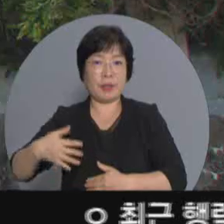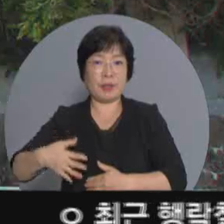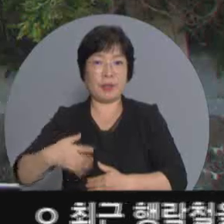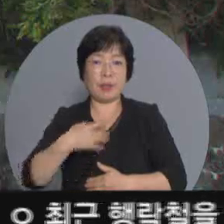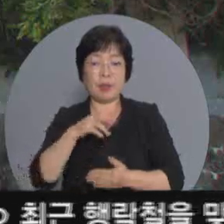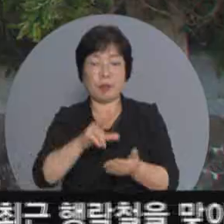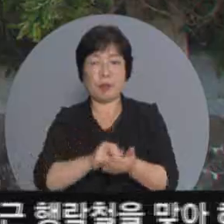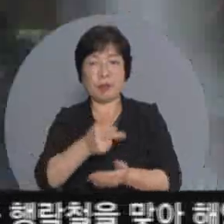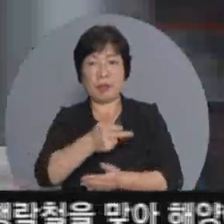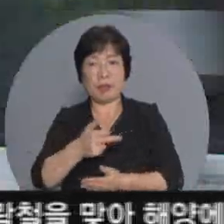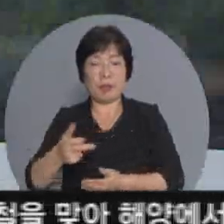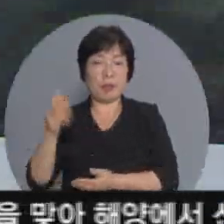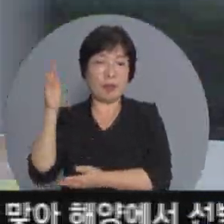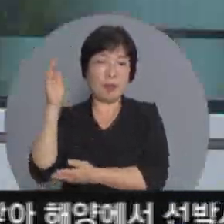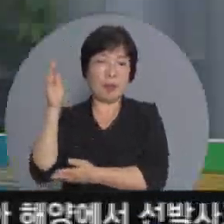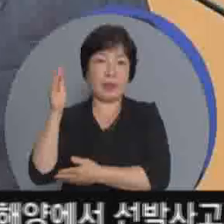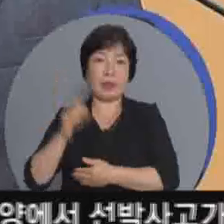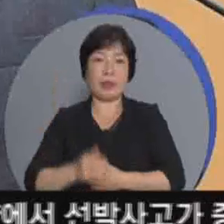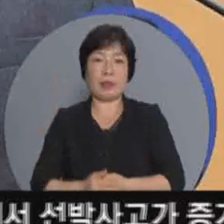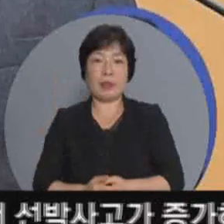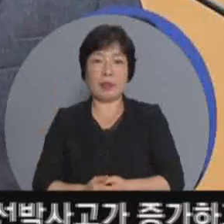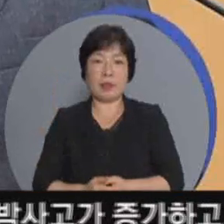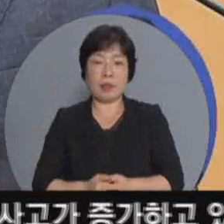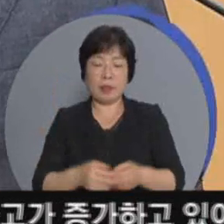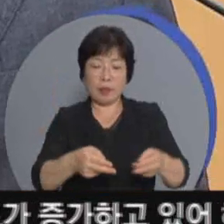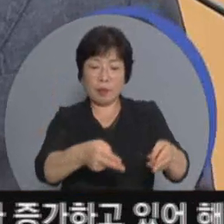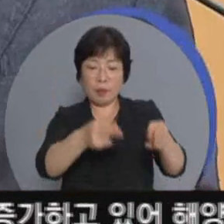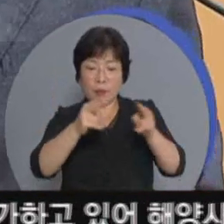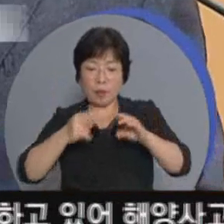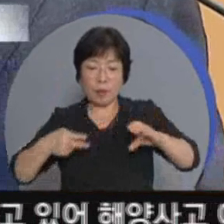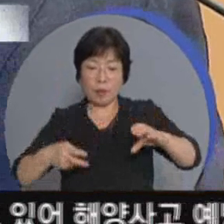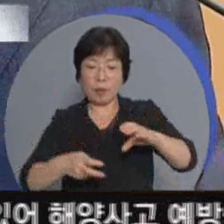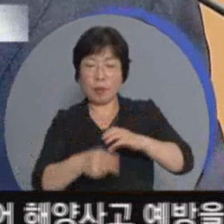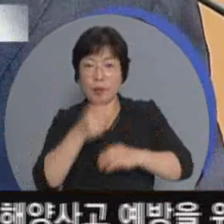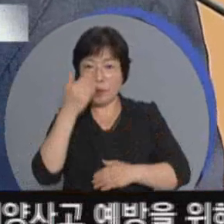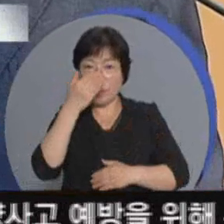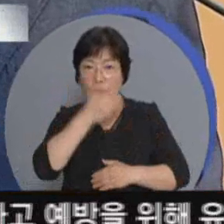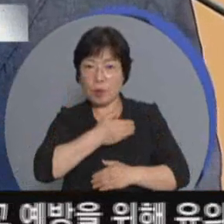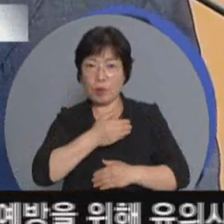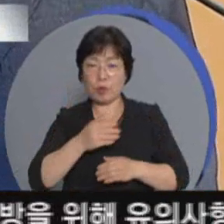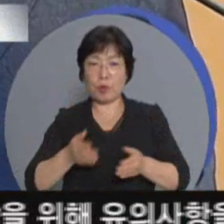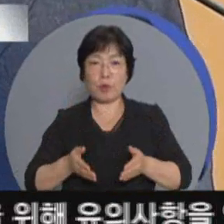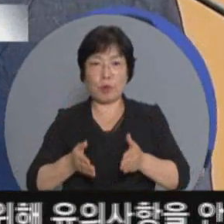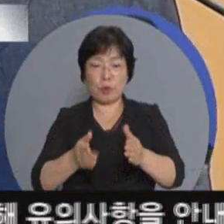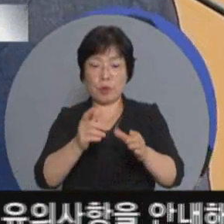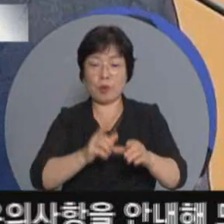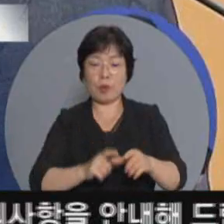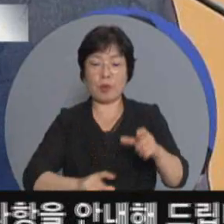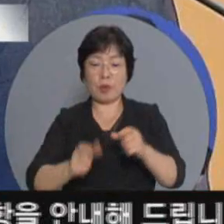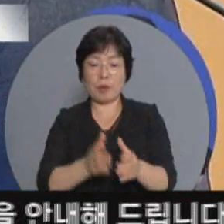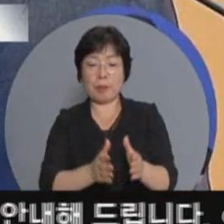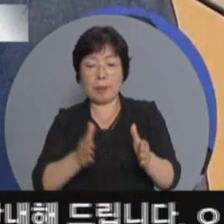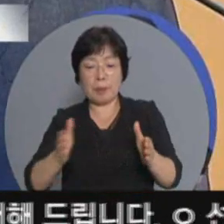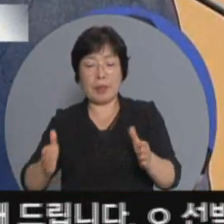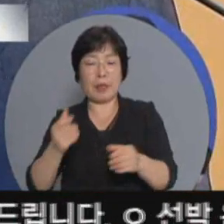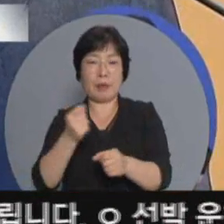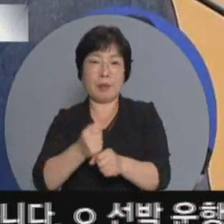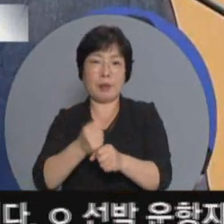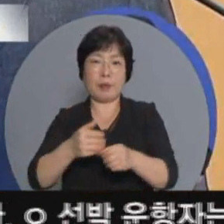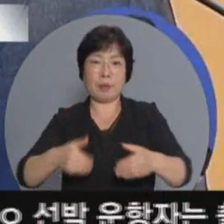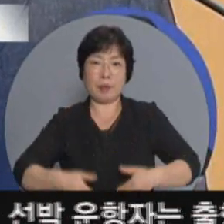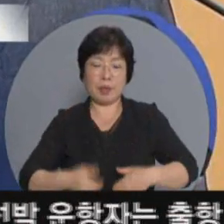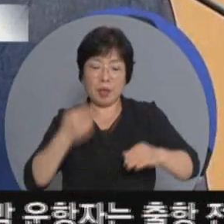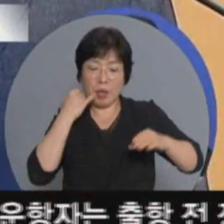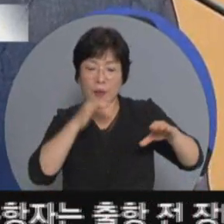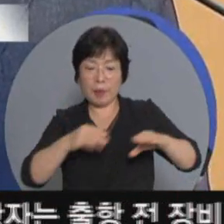큰 문제로 지적된 바 있습니다. 해저 터널 여수 지점의 도로를 추가 연장해야만이